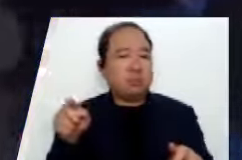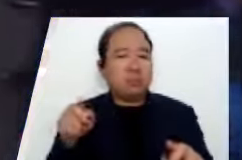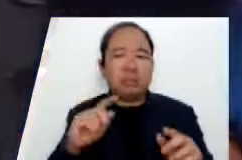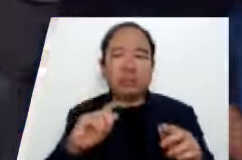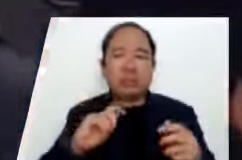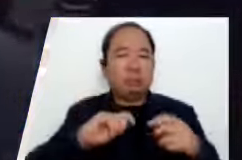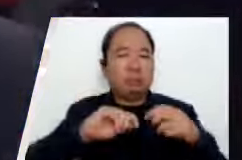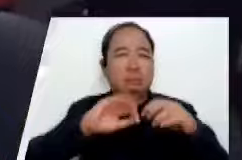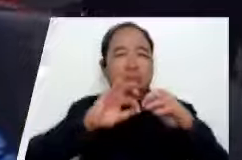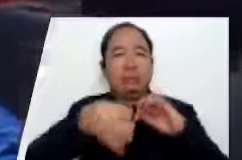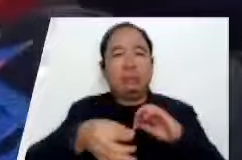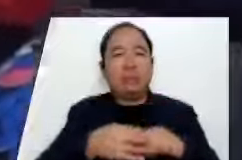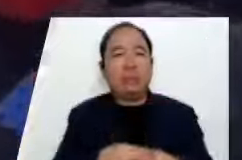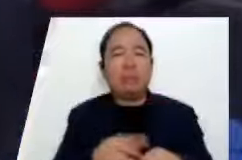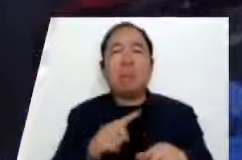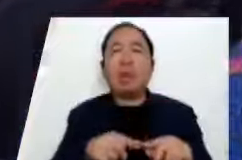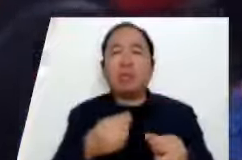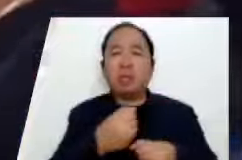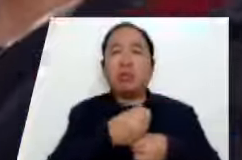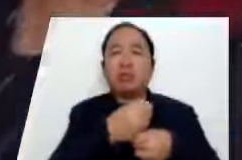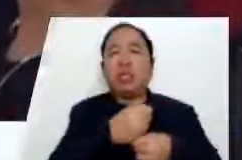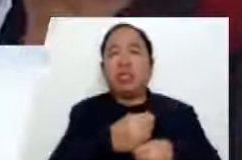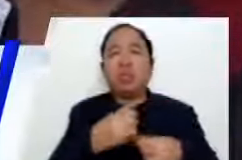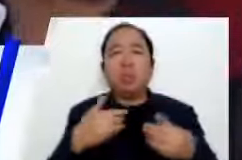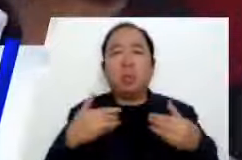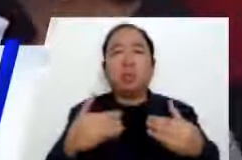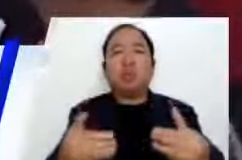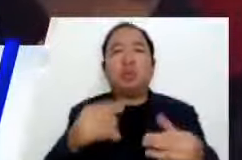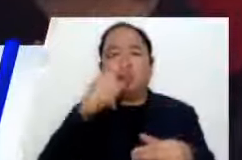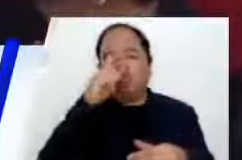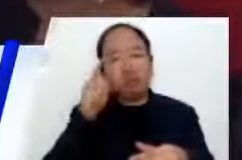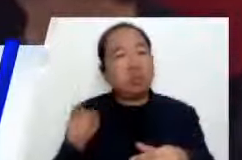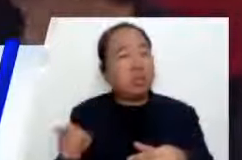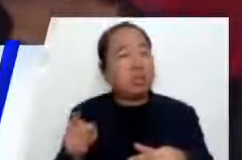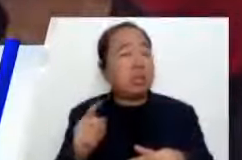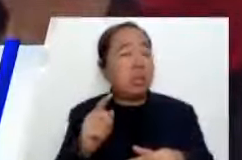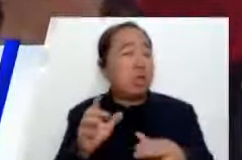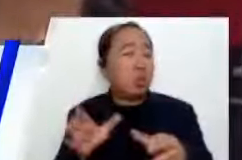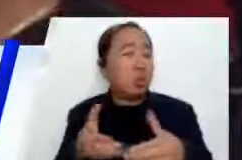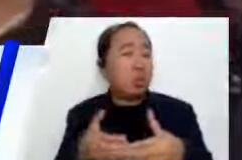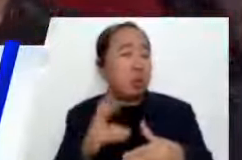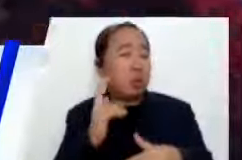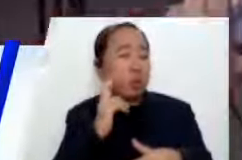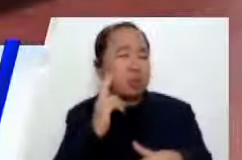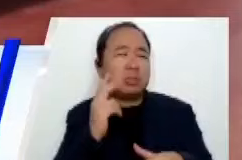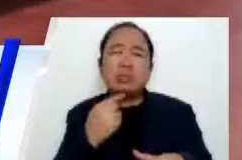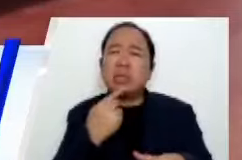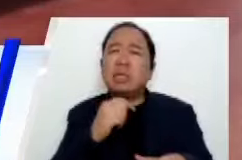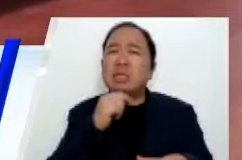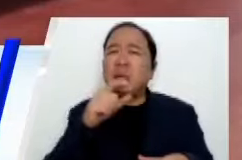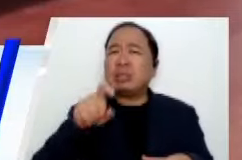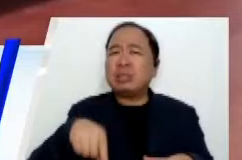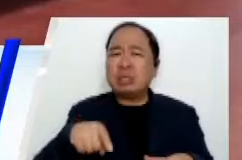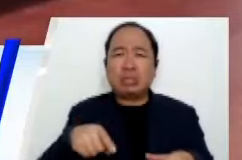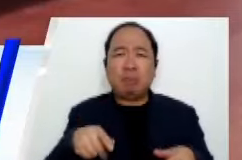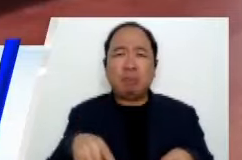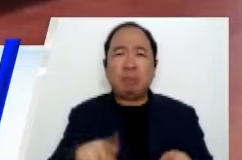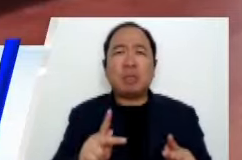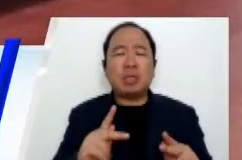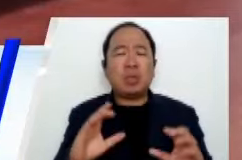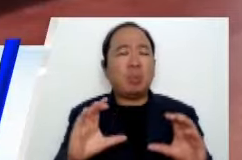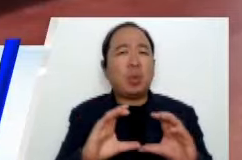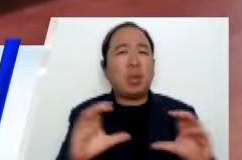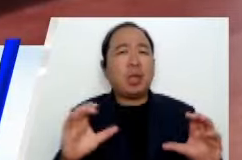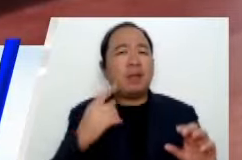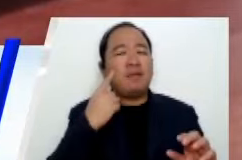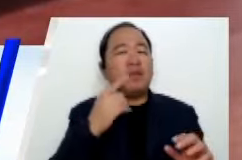Natuloy pa rin naman ang rally dahil sabi ng kampo ni Duterte, hindi raw kailangan ng permit sa Freedom Park. Aminado naman ang mayor ng